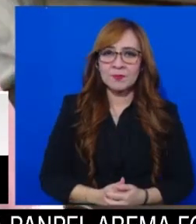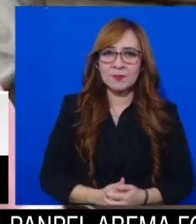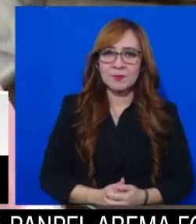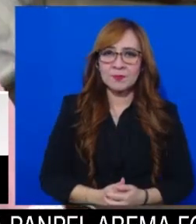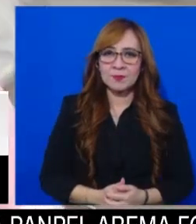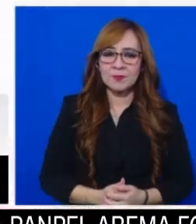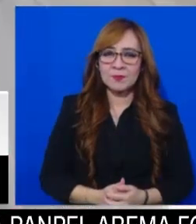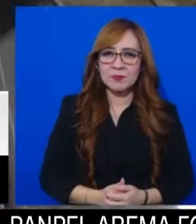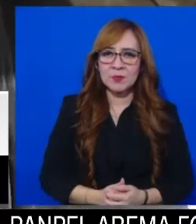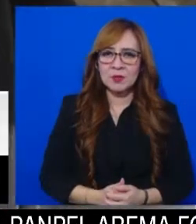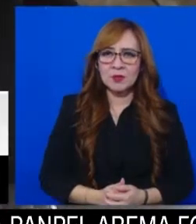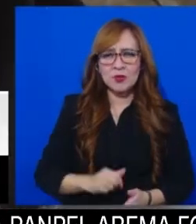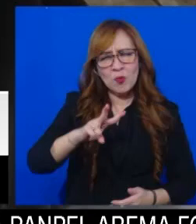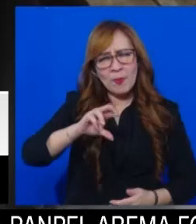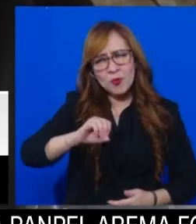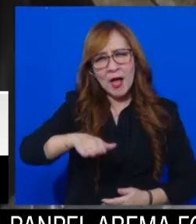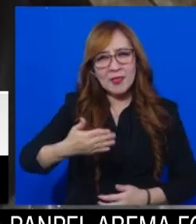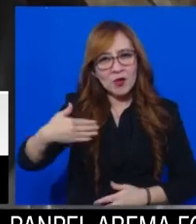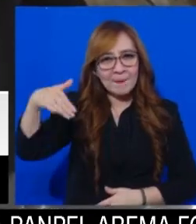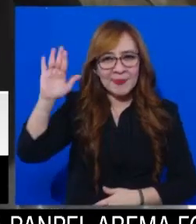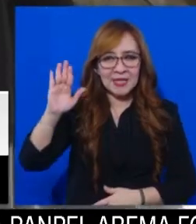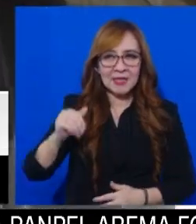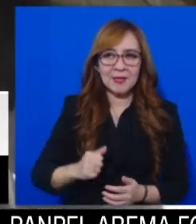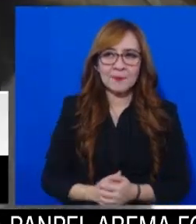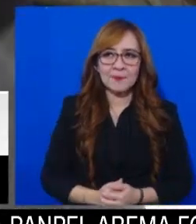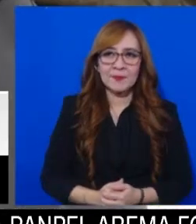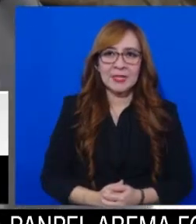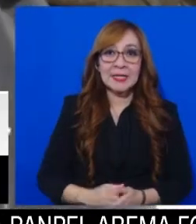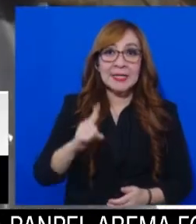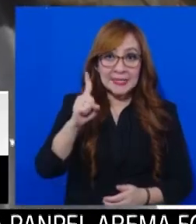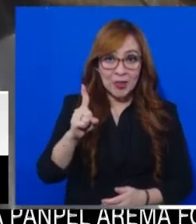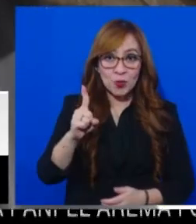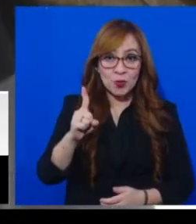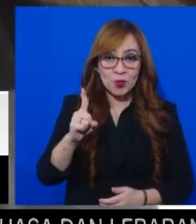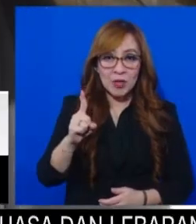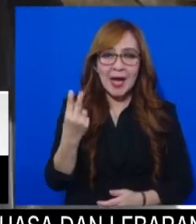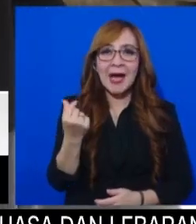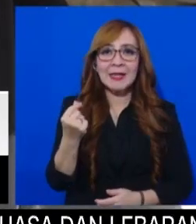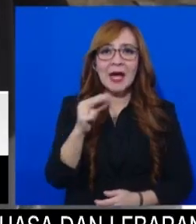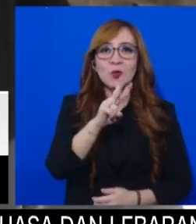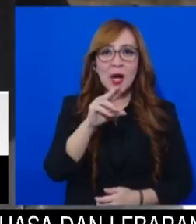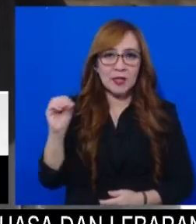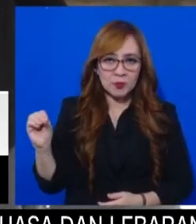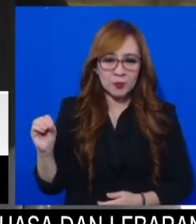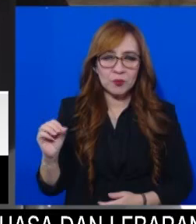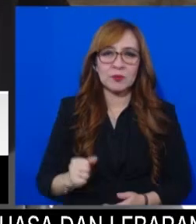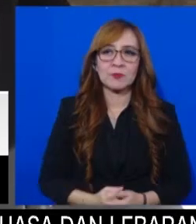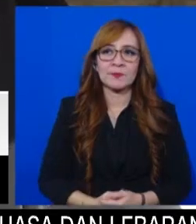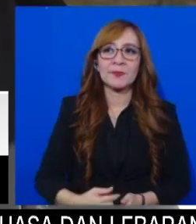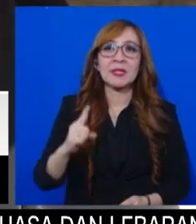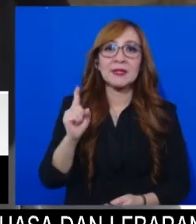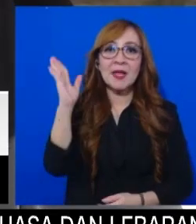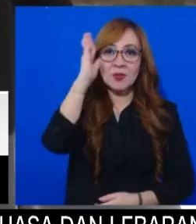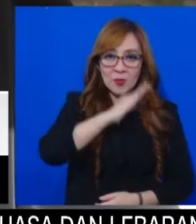Kadang lebih ya? Ya. Per 10, per biji 2.000. Oh. Terus sehari bisa